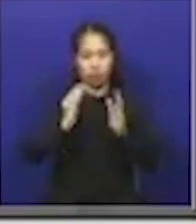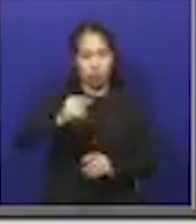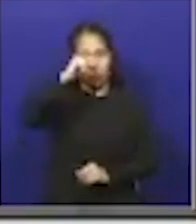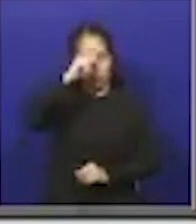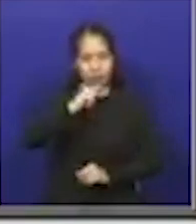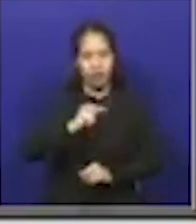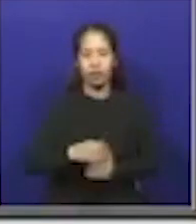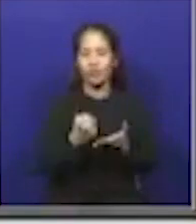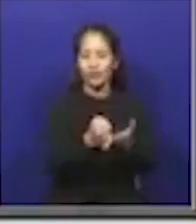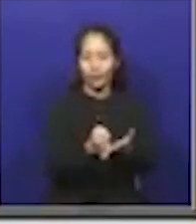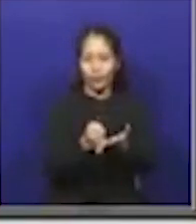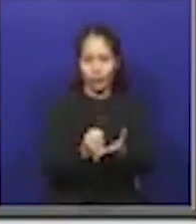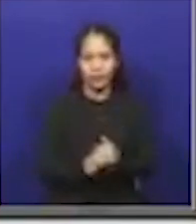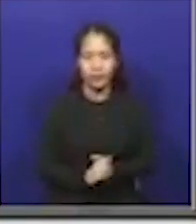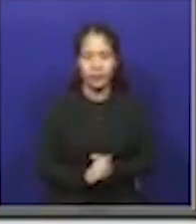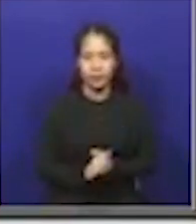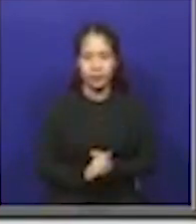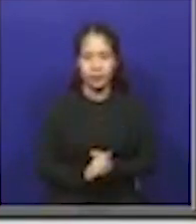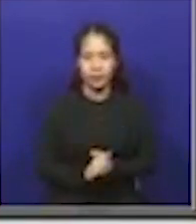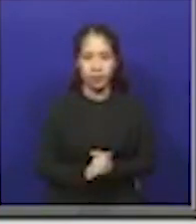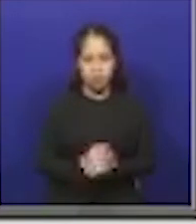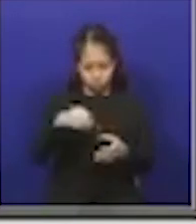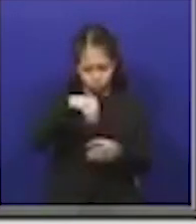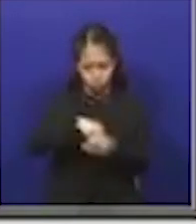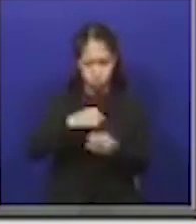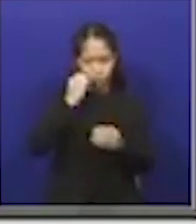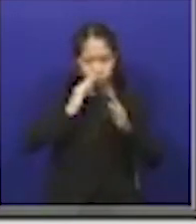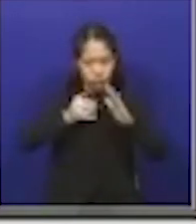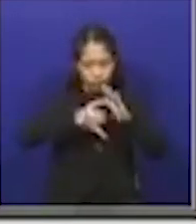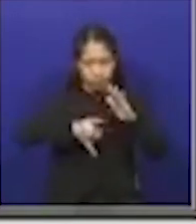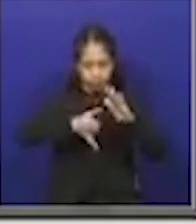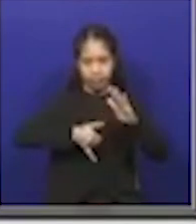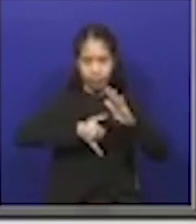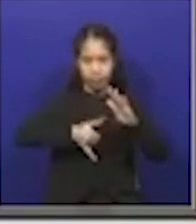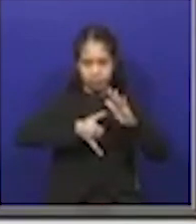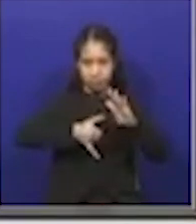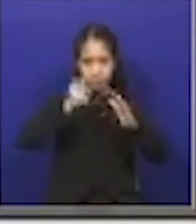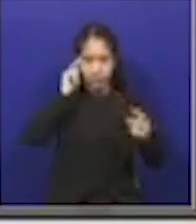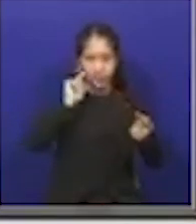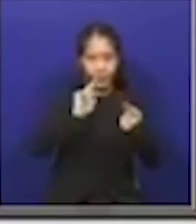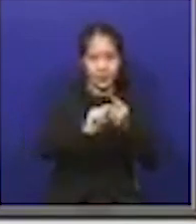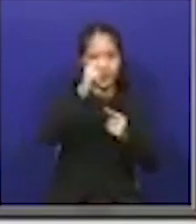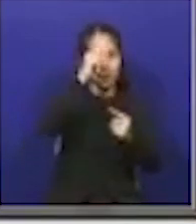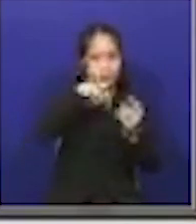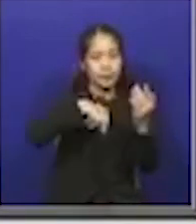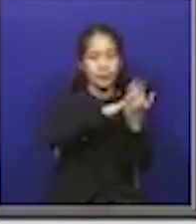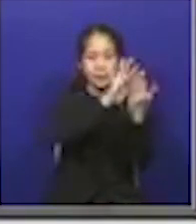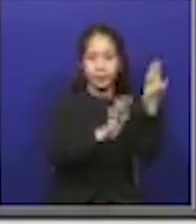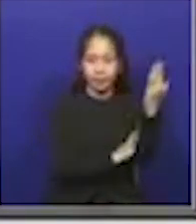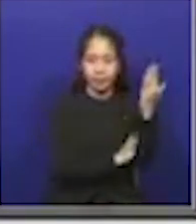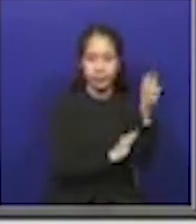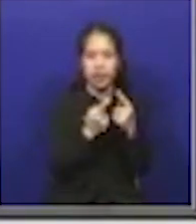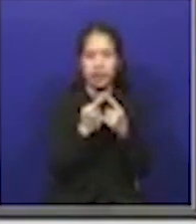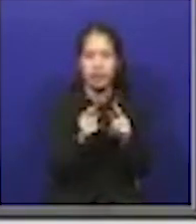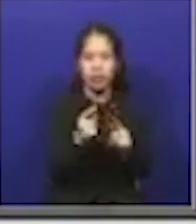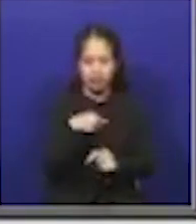ยช่วยกันอยู่บ้านหยุดเชื้อเพื่อชาติแต่ท่